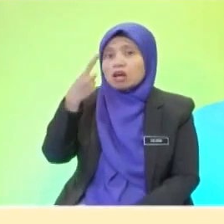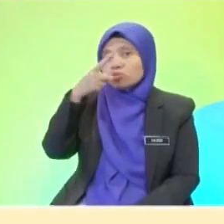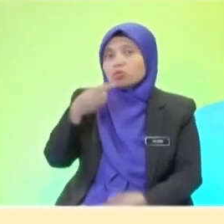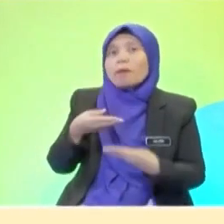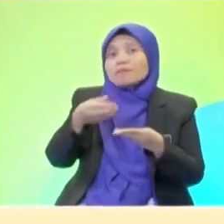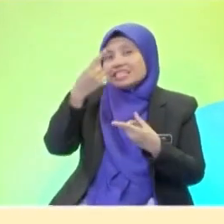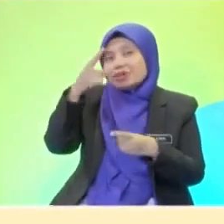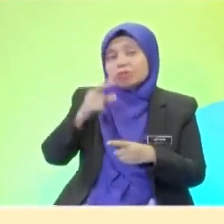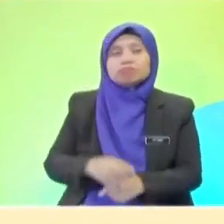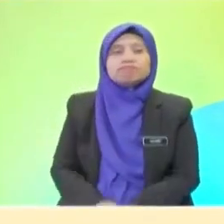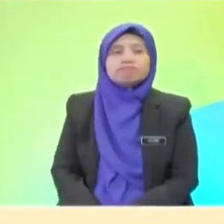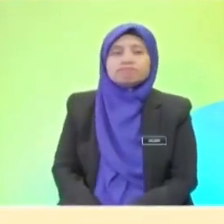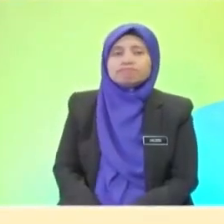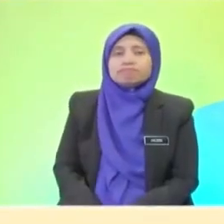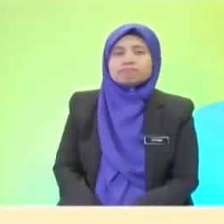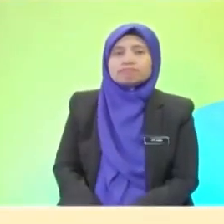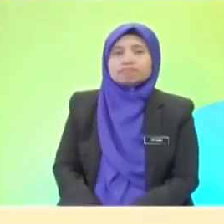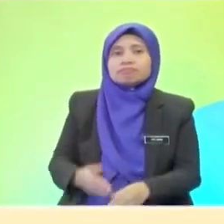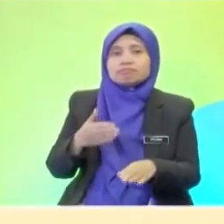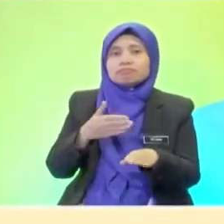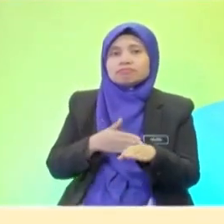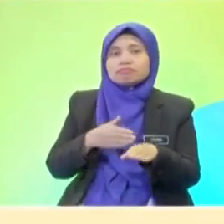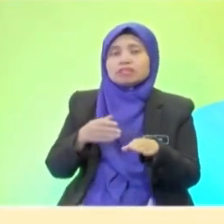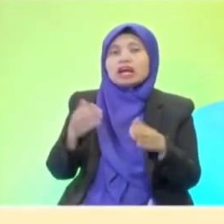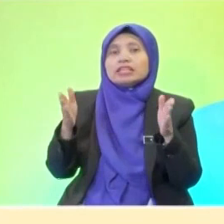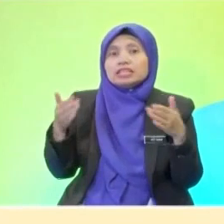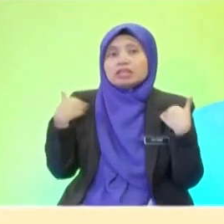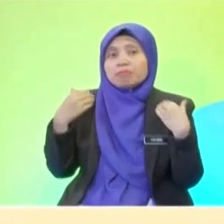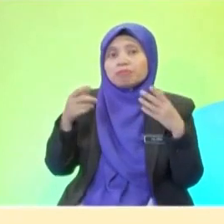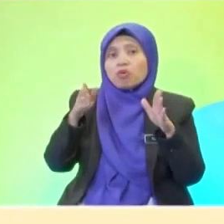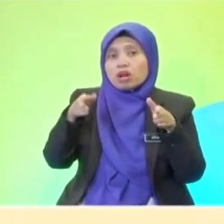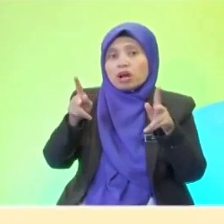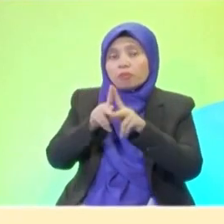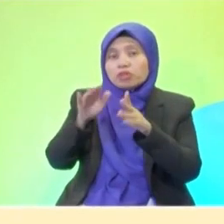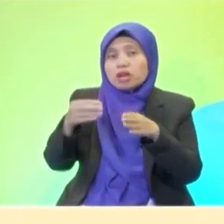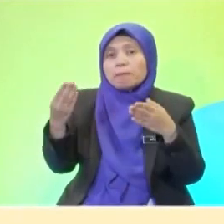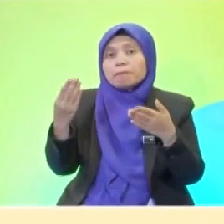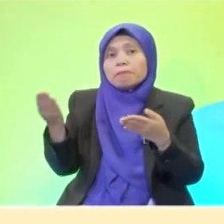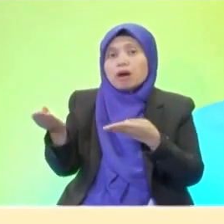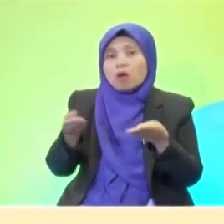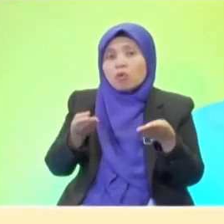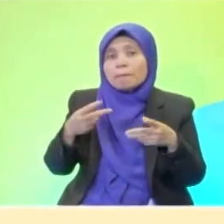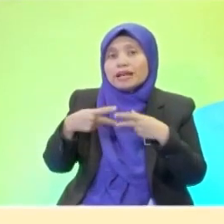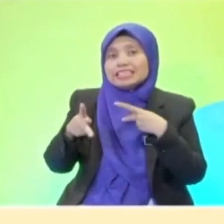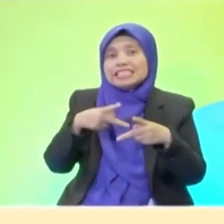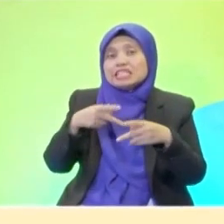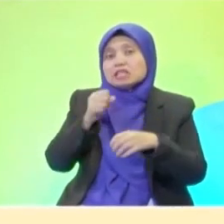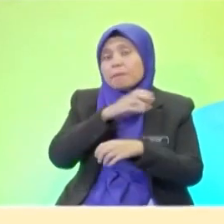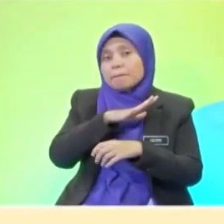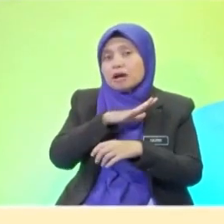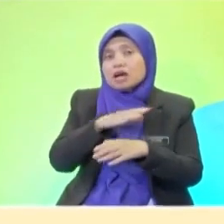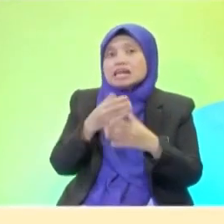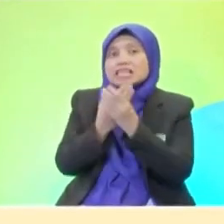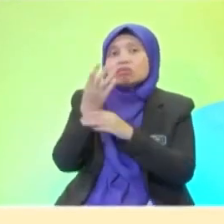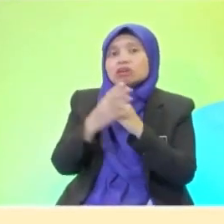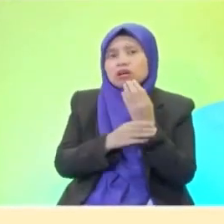respon ada penduduk kampungnya membawa sarung tangan dan macam-macam lagi